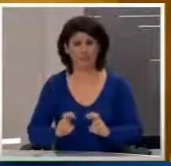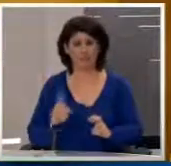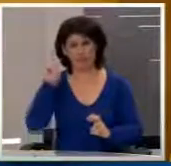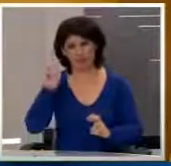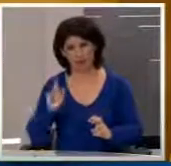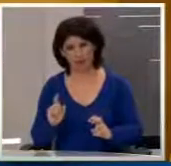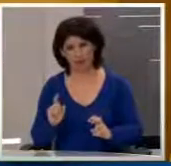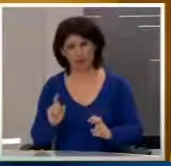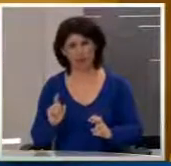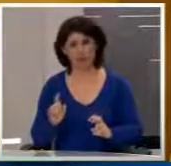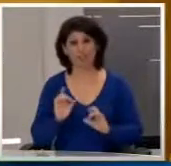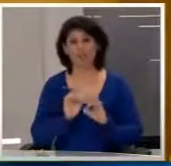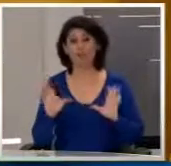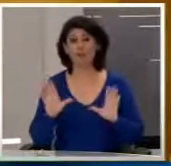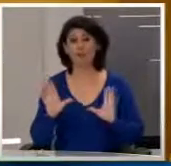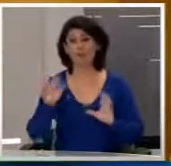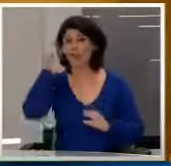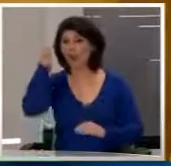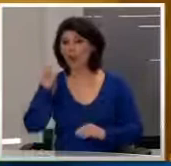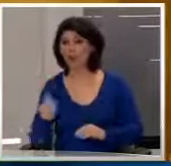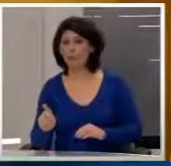πιθανά. Τίποτα από τα ενδεχόμενα